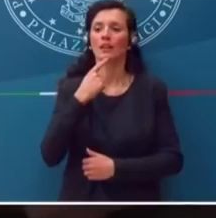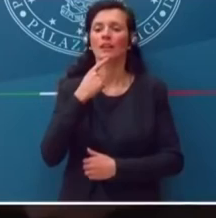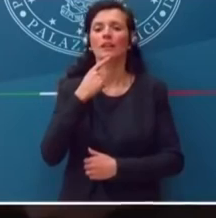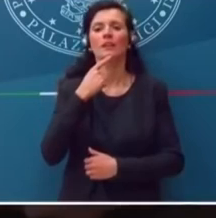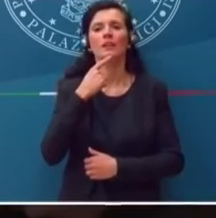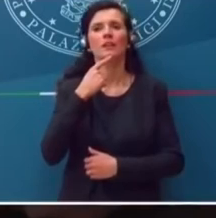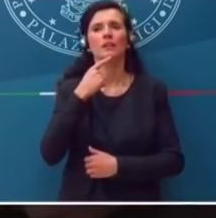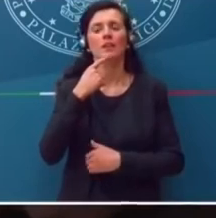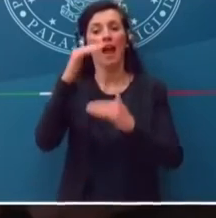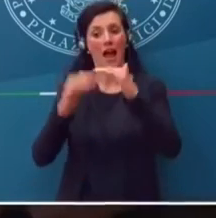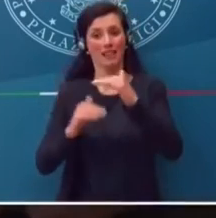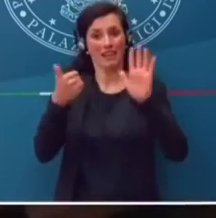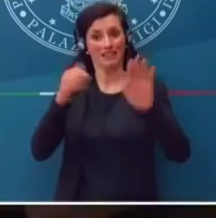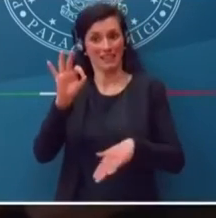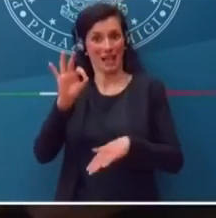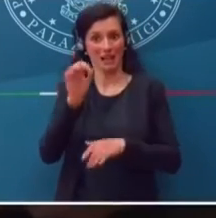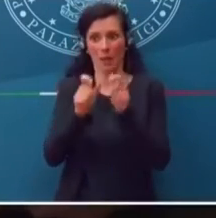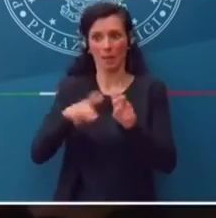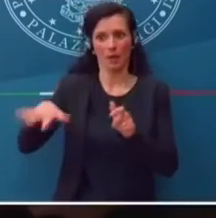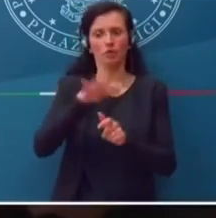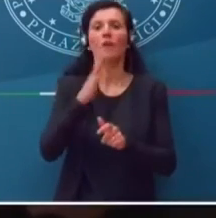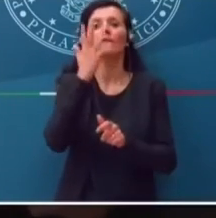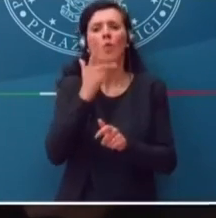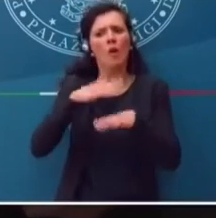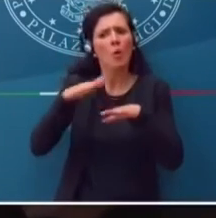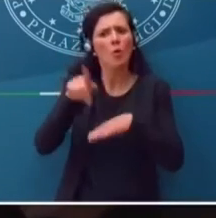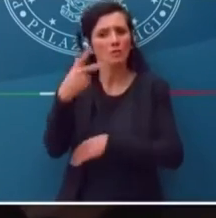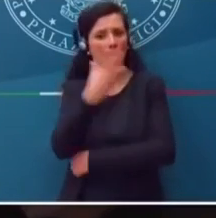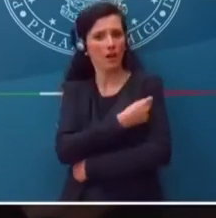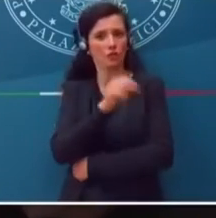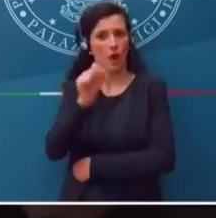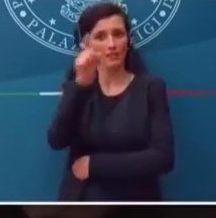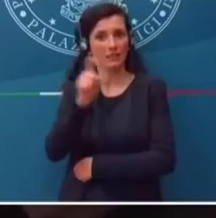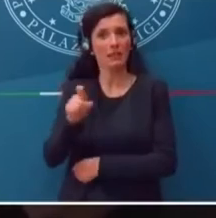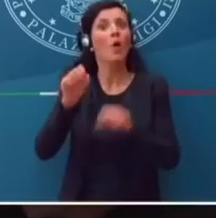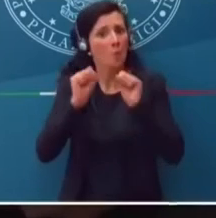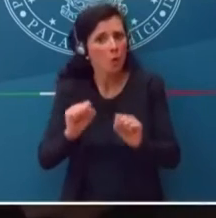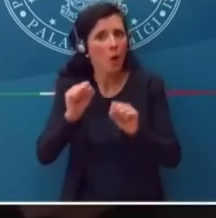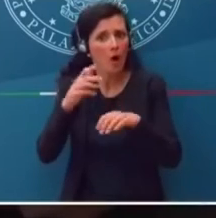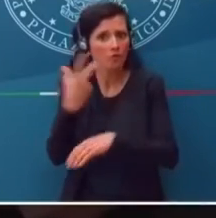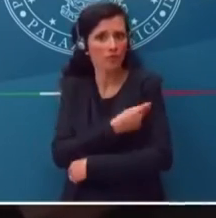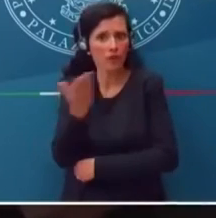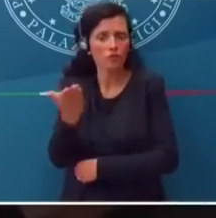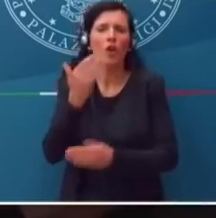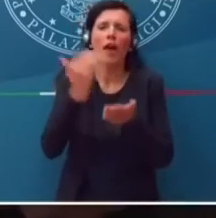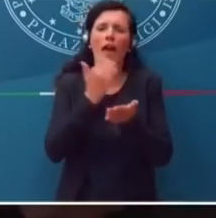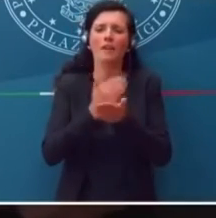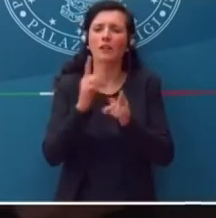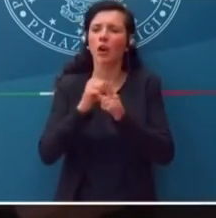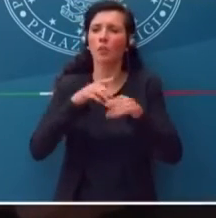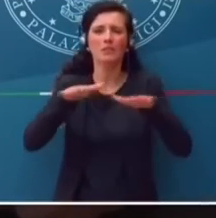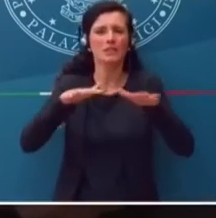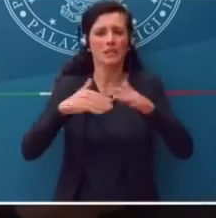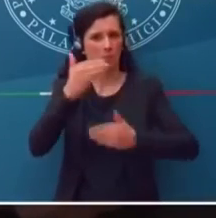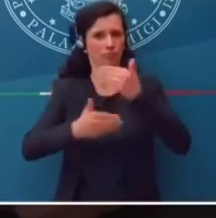volessero utilizzare questo vaccino sono legittimati a farlo, per evitare che appunto si blocchi la macchina, anche